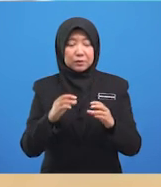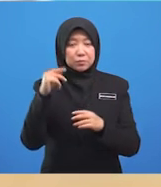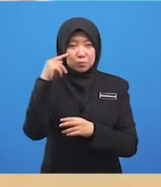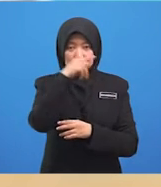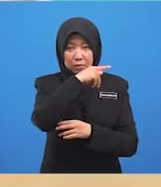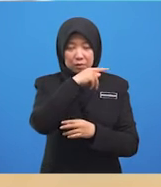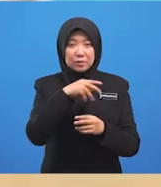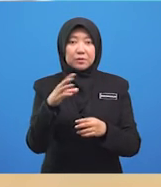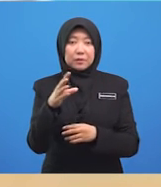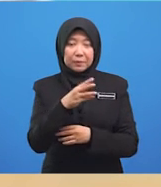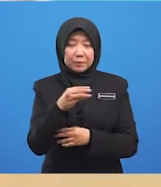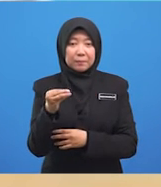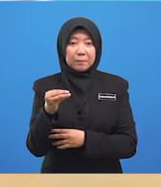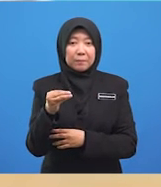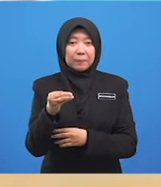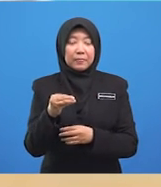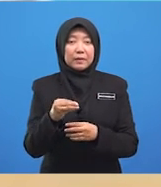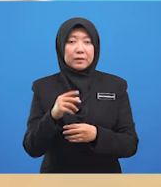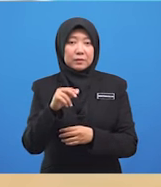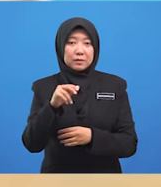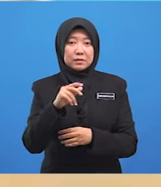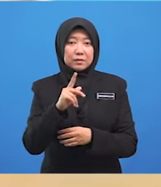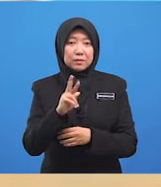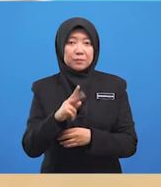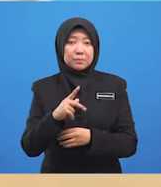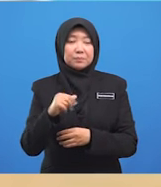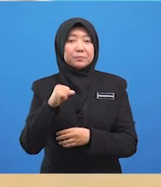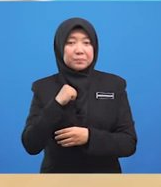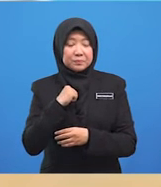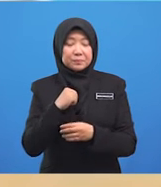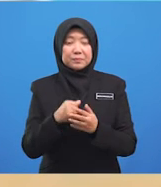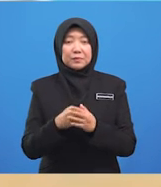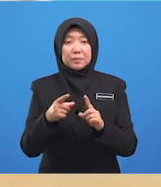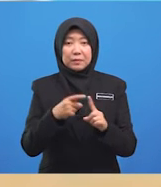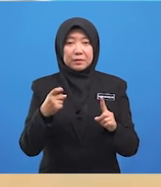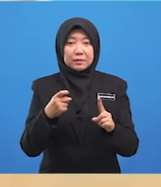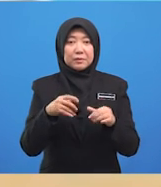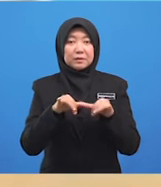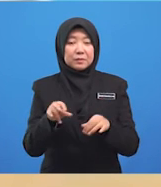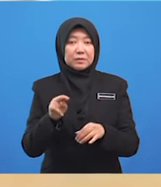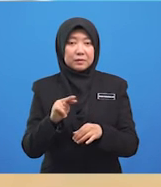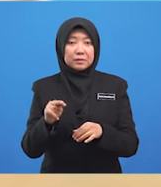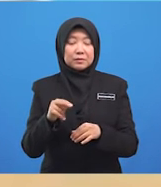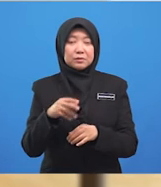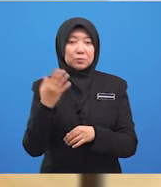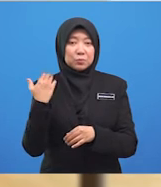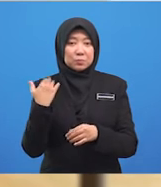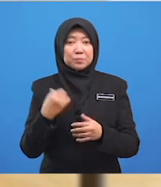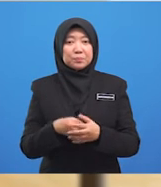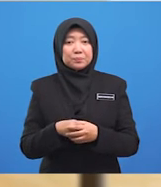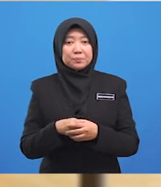memelihara dan memelihara Khazanah negara ini daripada ditelan zaman